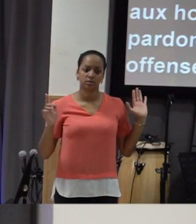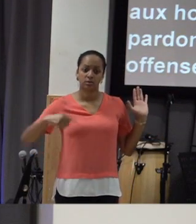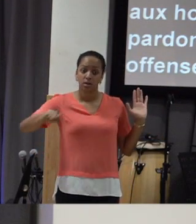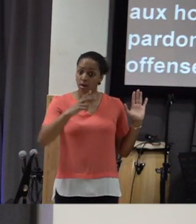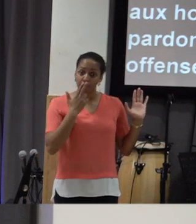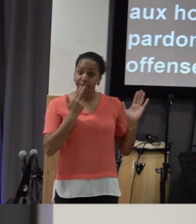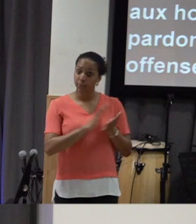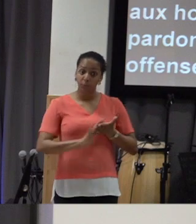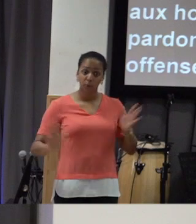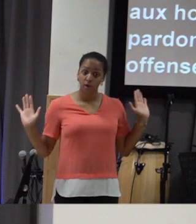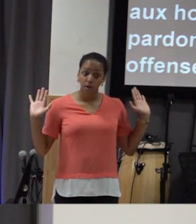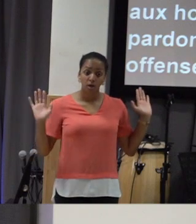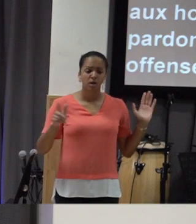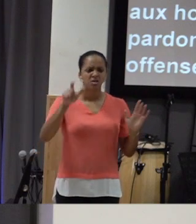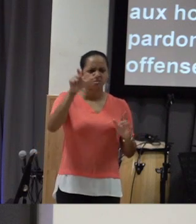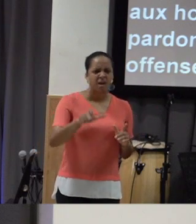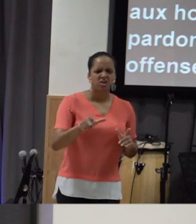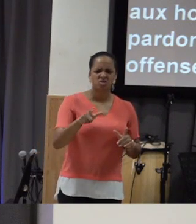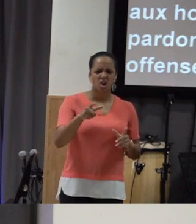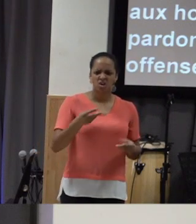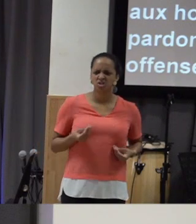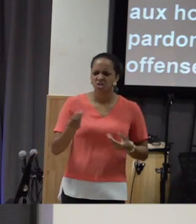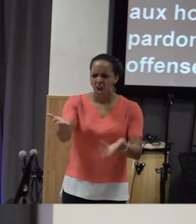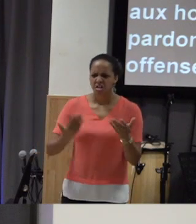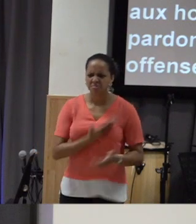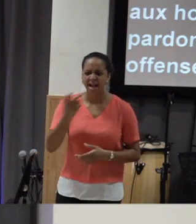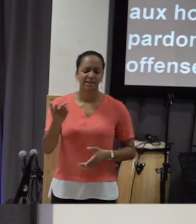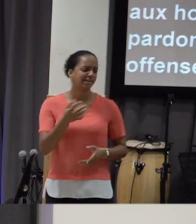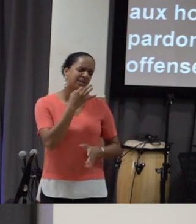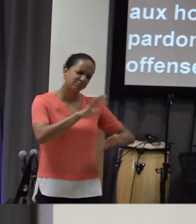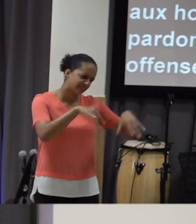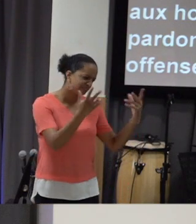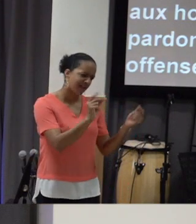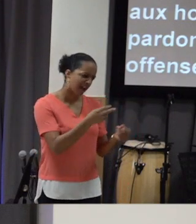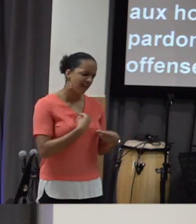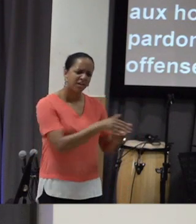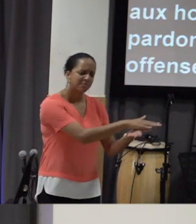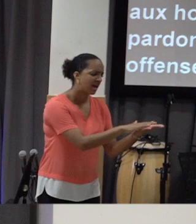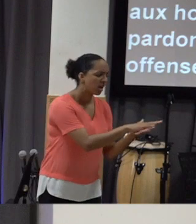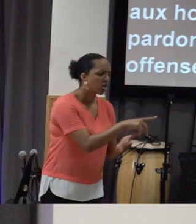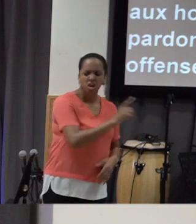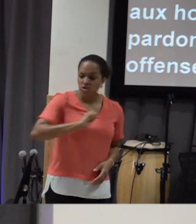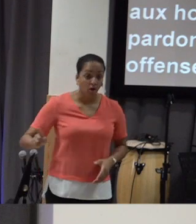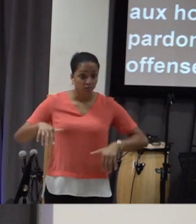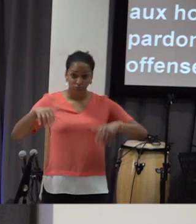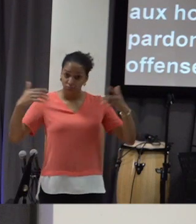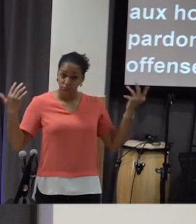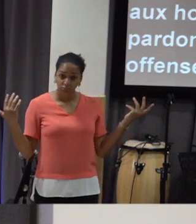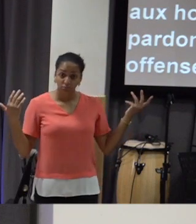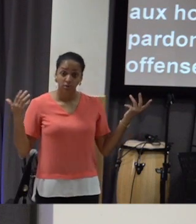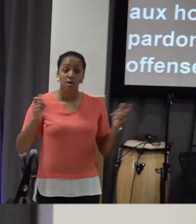cela. Si quelqu'un te blesse et que tu lui pardonnes, gloire à Dieu. Et la troisième dimension du pardon, c'est quand tu dois te pardonner à